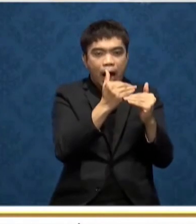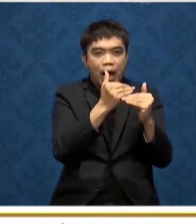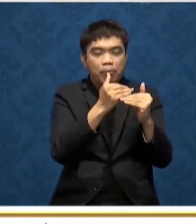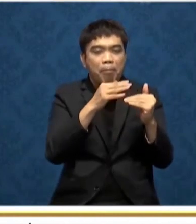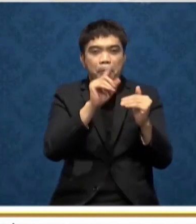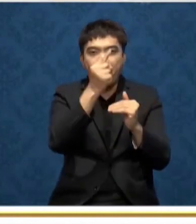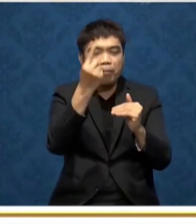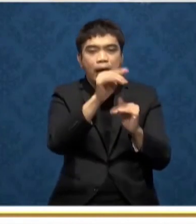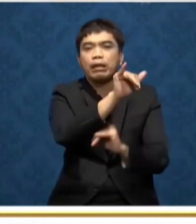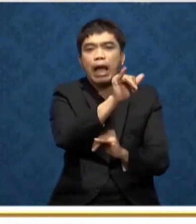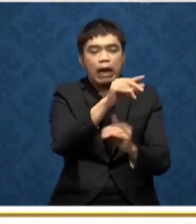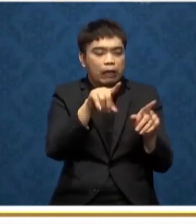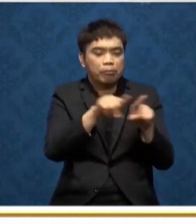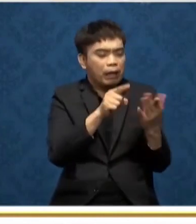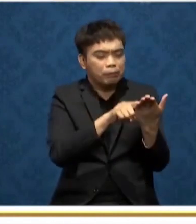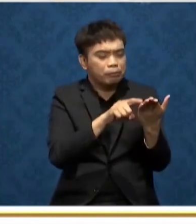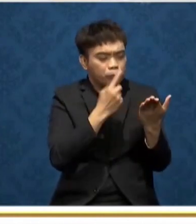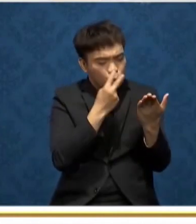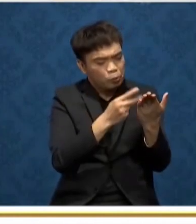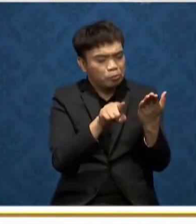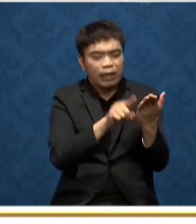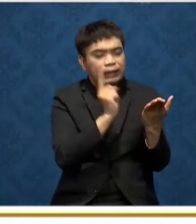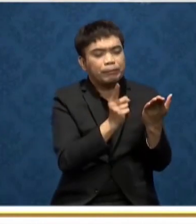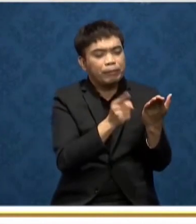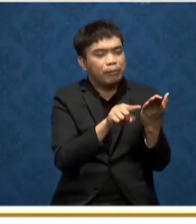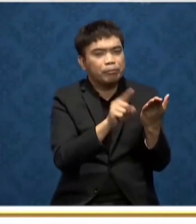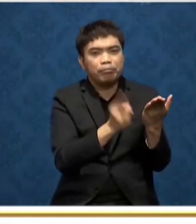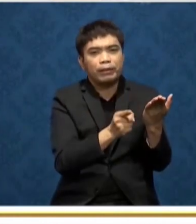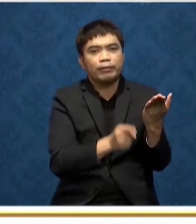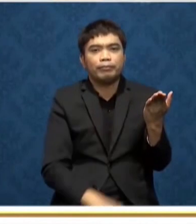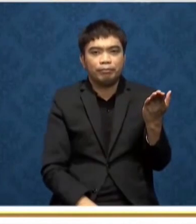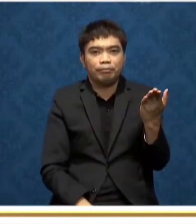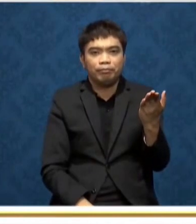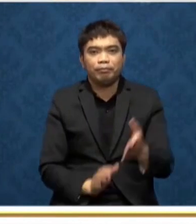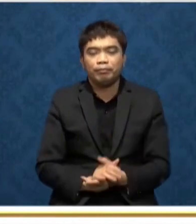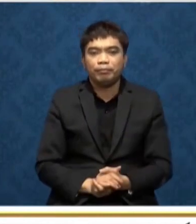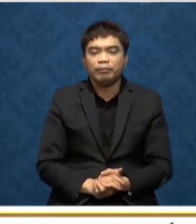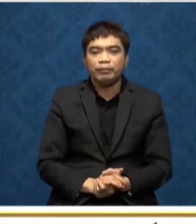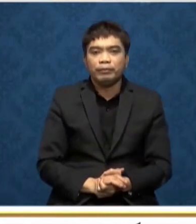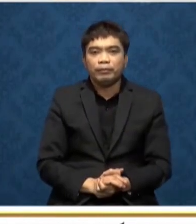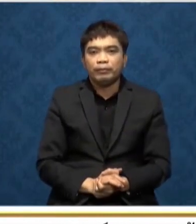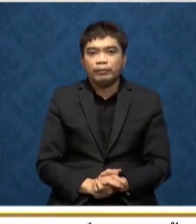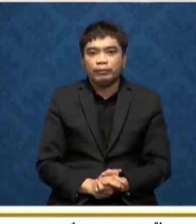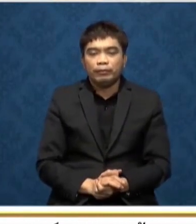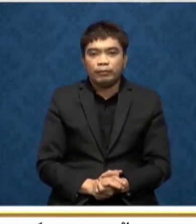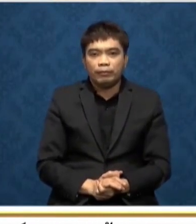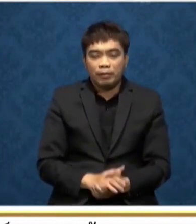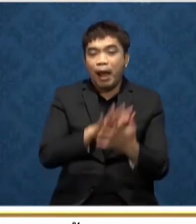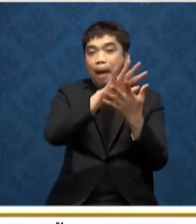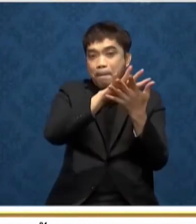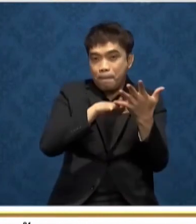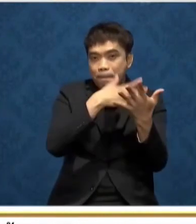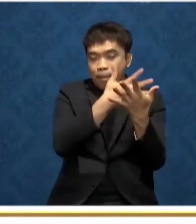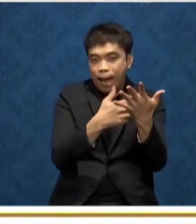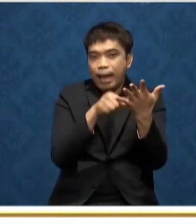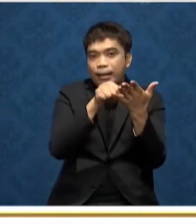การณปัจุบันยิปัติรูปก็เหมือนจะยงถอยหังท่รัฐานทขอรบค่ะร่มใหญ่ของแผนป